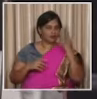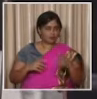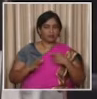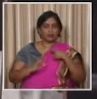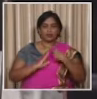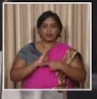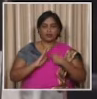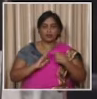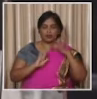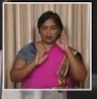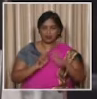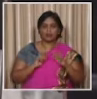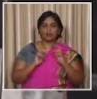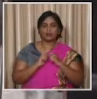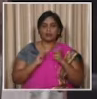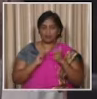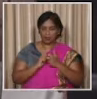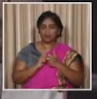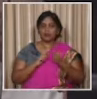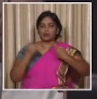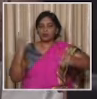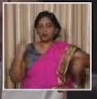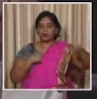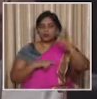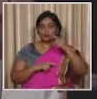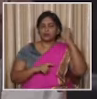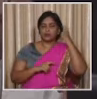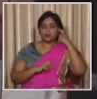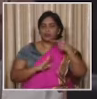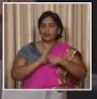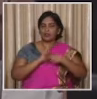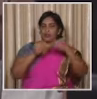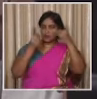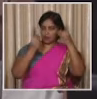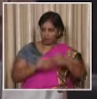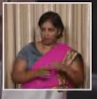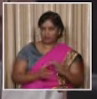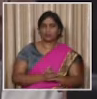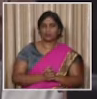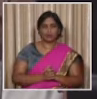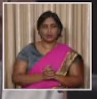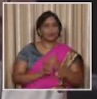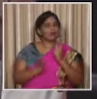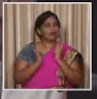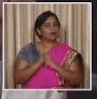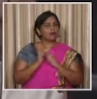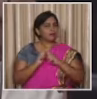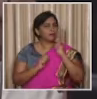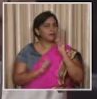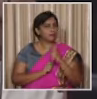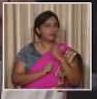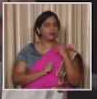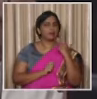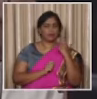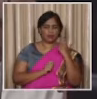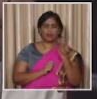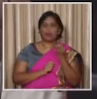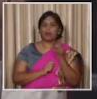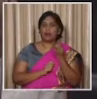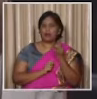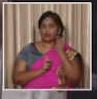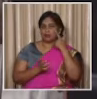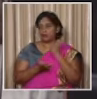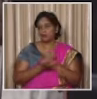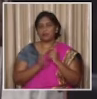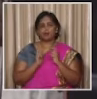රටට පත්වුණු තත්ත්වය ගැන ඔබ සැමෝම දන්නවා. රට බංකොලොත් වුණා, ණය ගෙවා ගන්නට බැරි වුණා, ආර්ථික